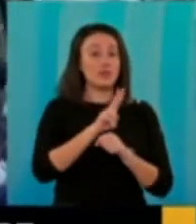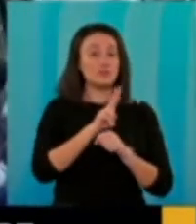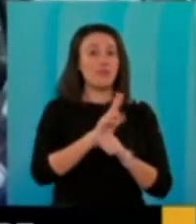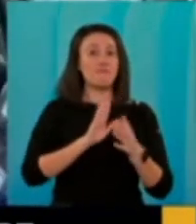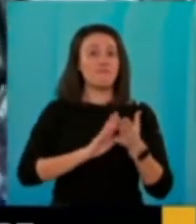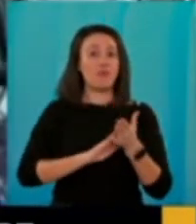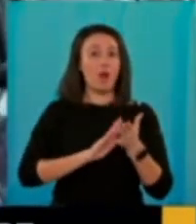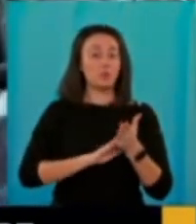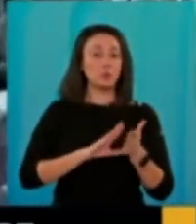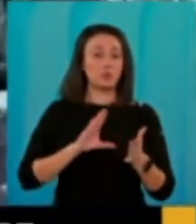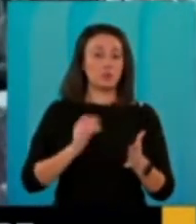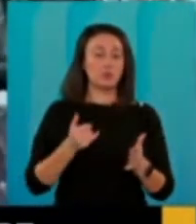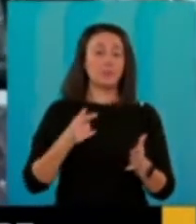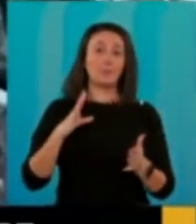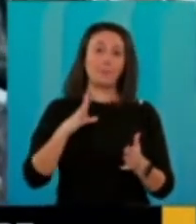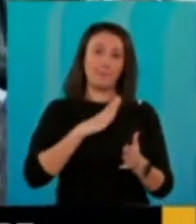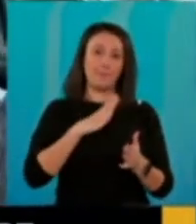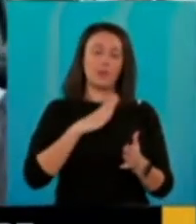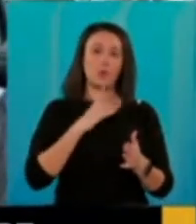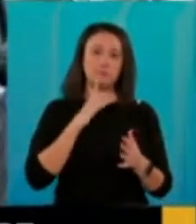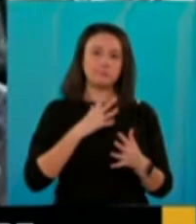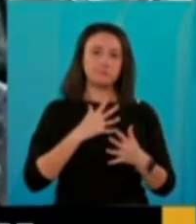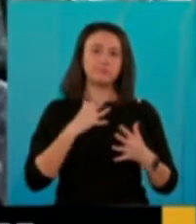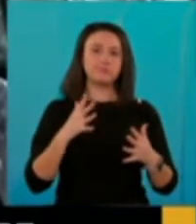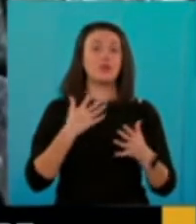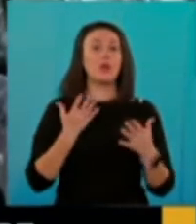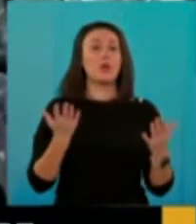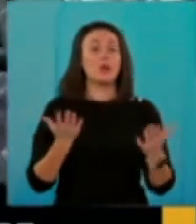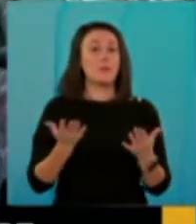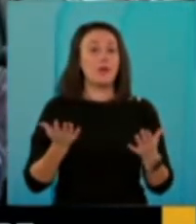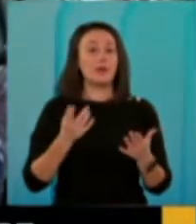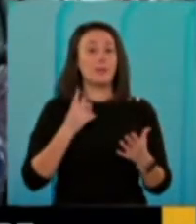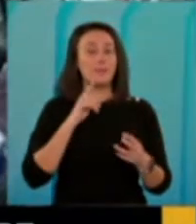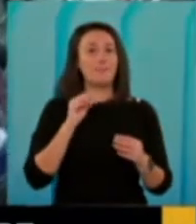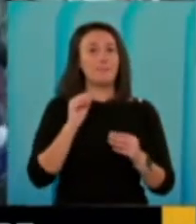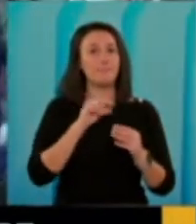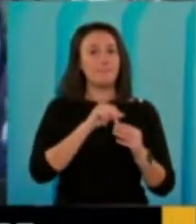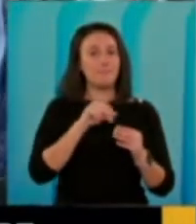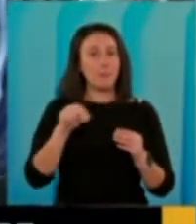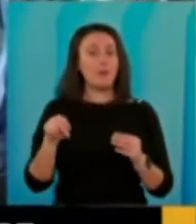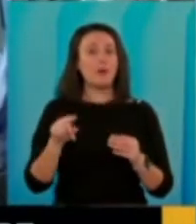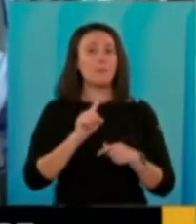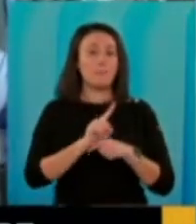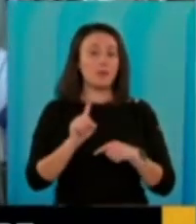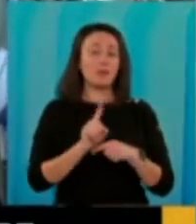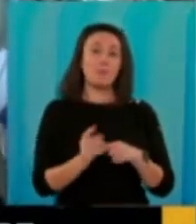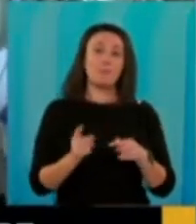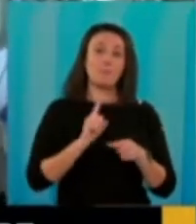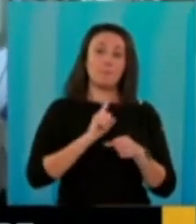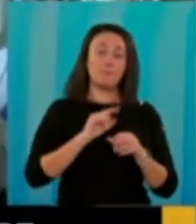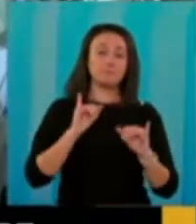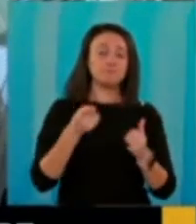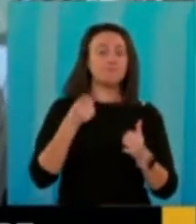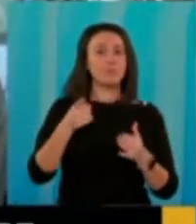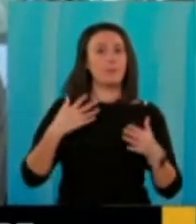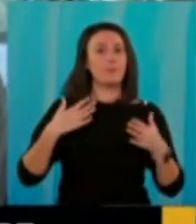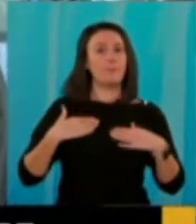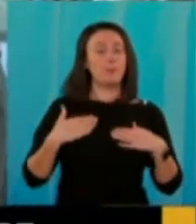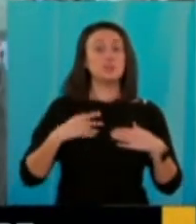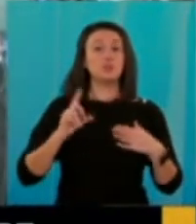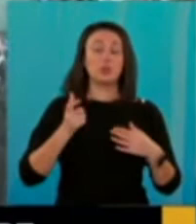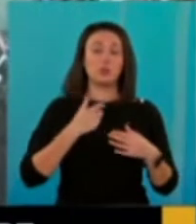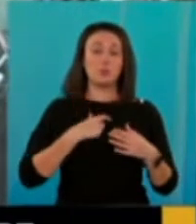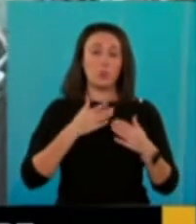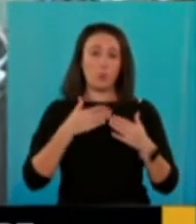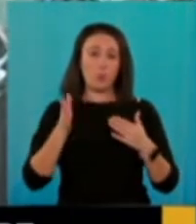asupra riscului de inflamație pe care particulele de materie îl produce la nivelul plămânului și, practic, poartă